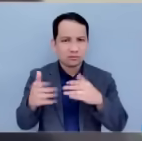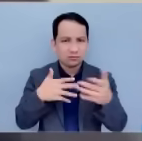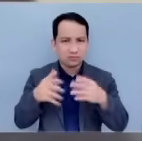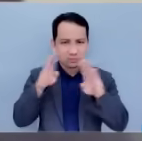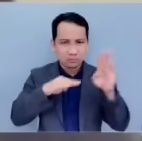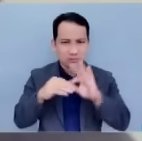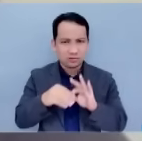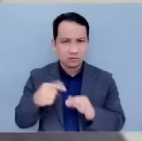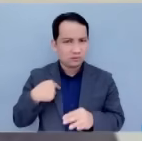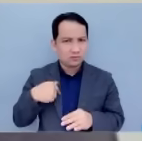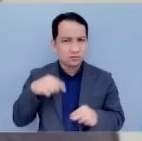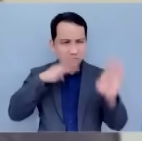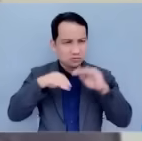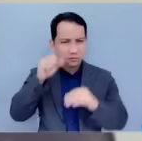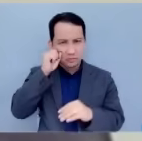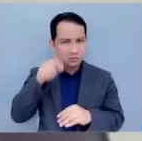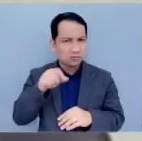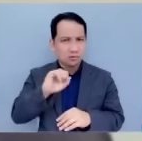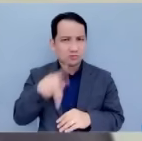SP.